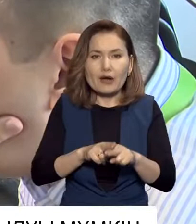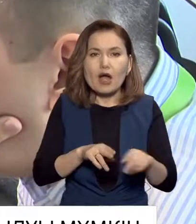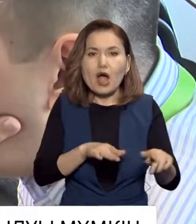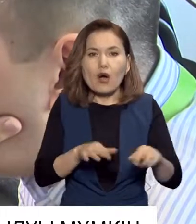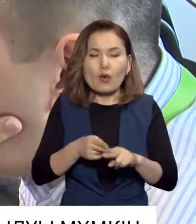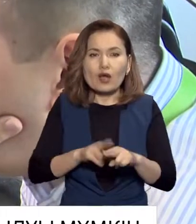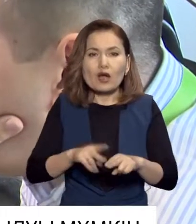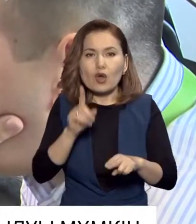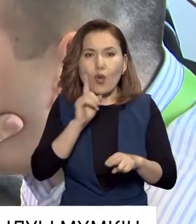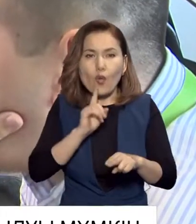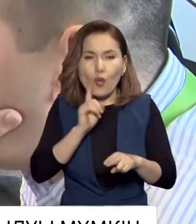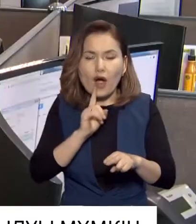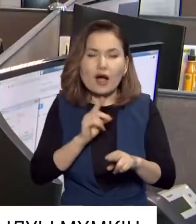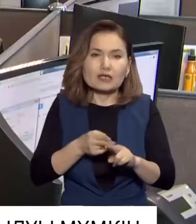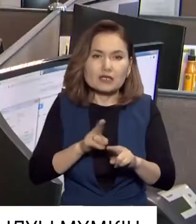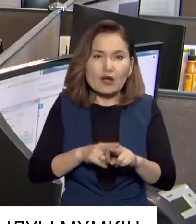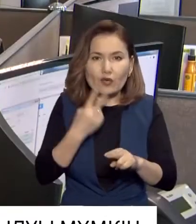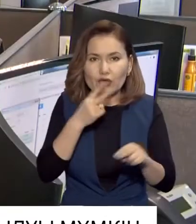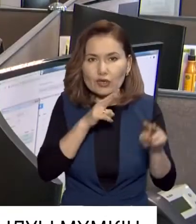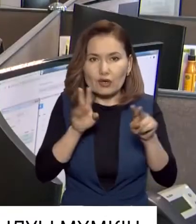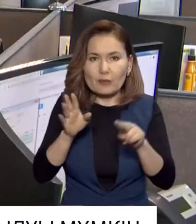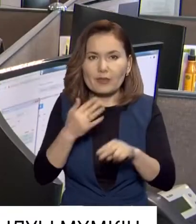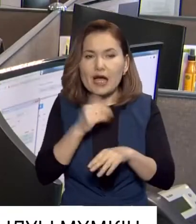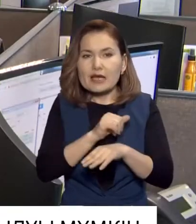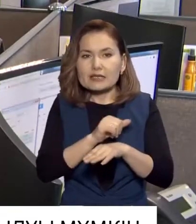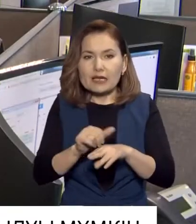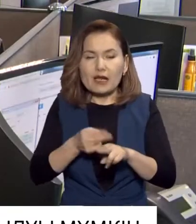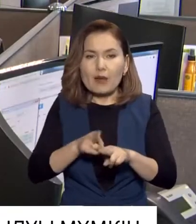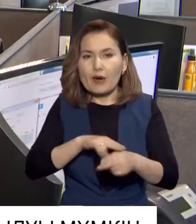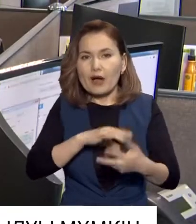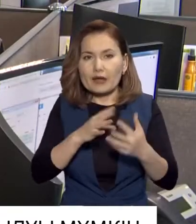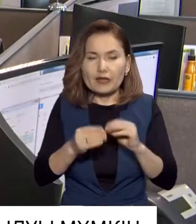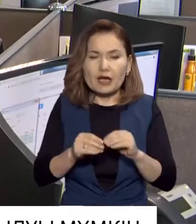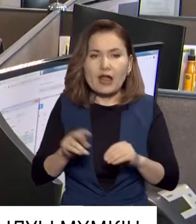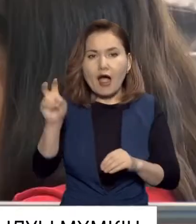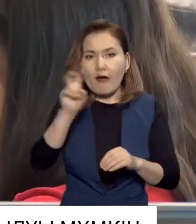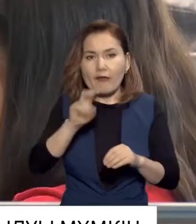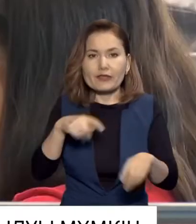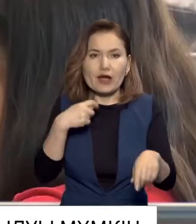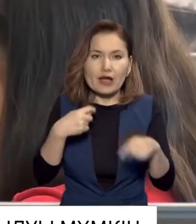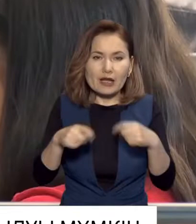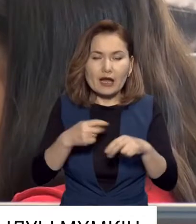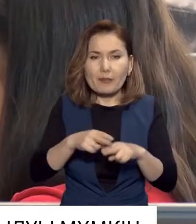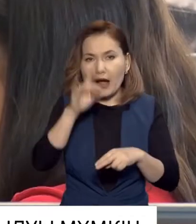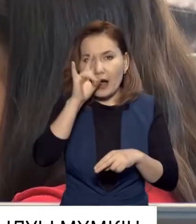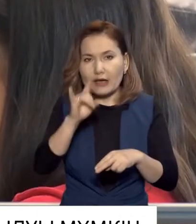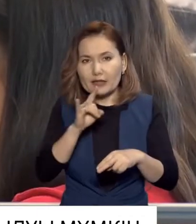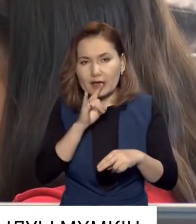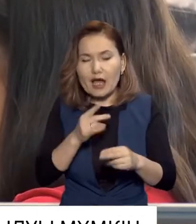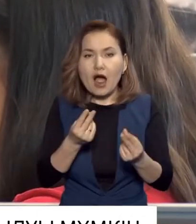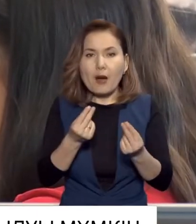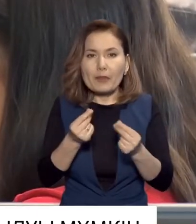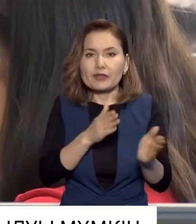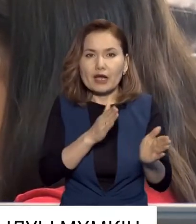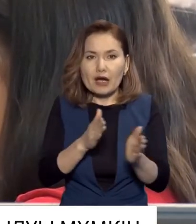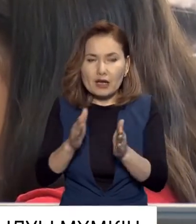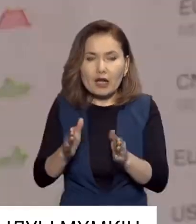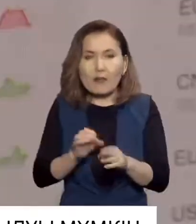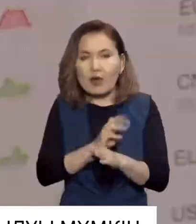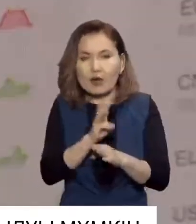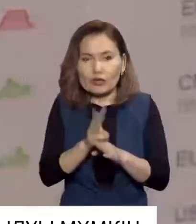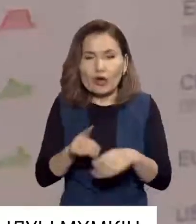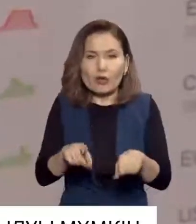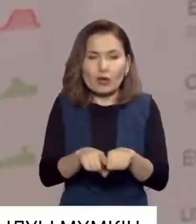шаралар уақытша сипатқа ие. Яғни сыртқы геосаяси факторлар тарапынан валюта нарығына және ел ішіндегі қаржылық тұрақтылыққа